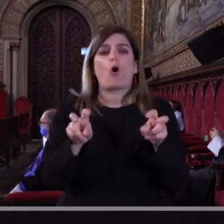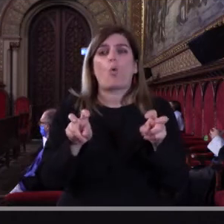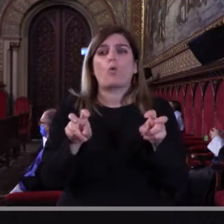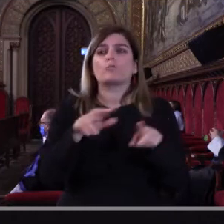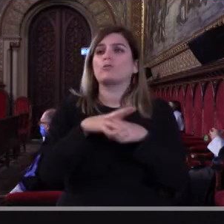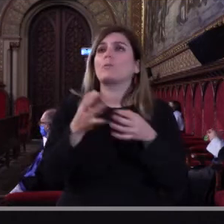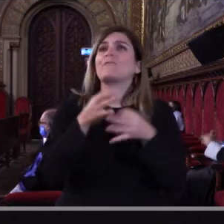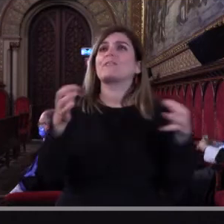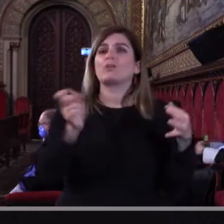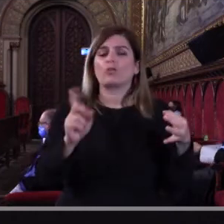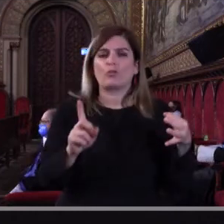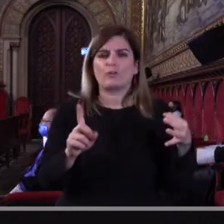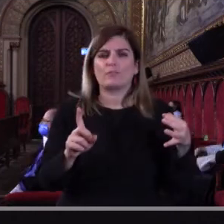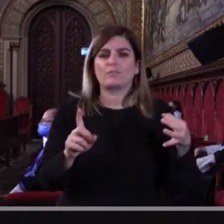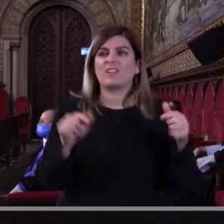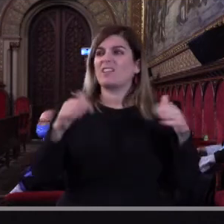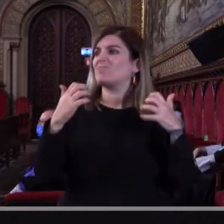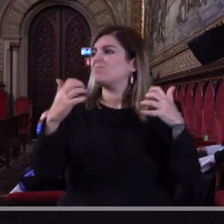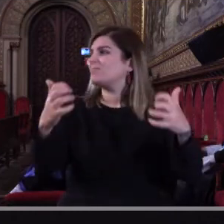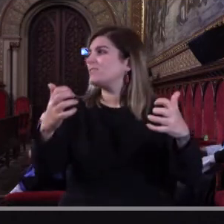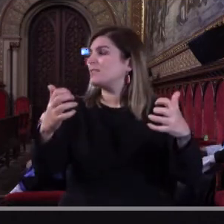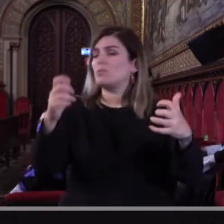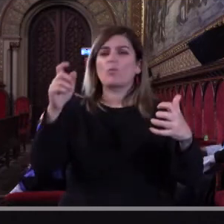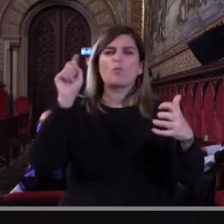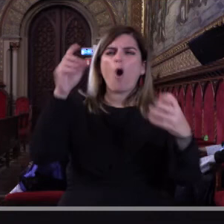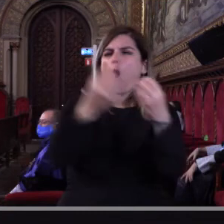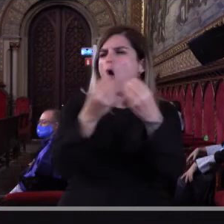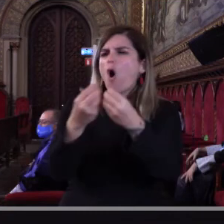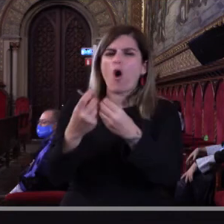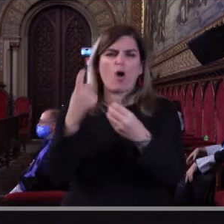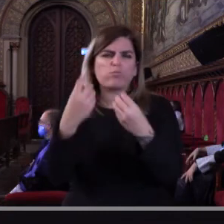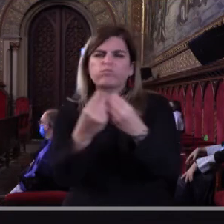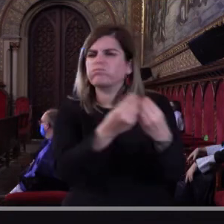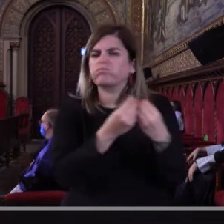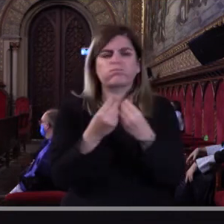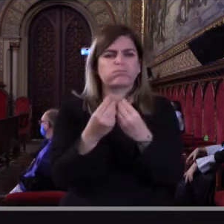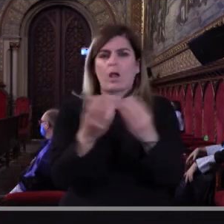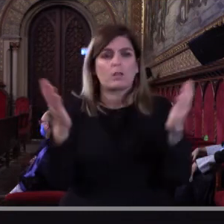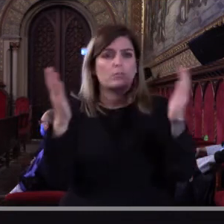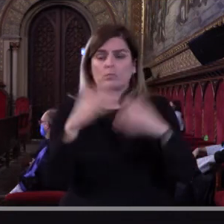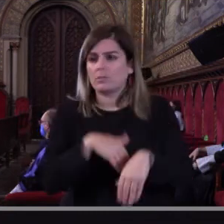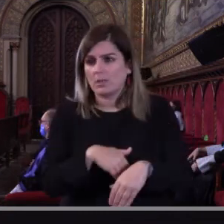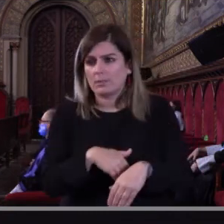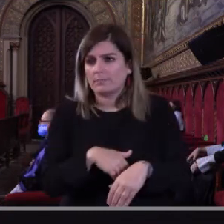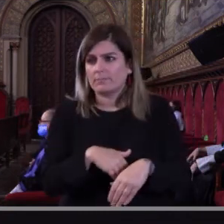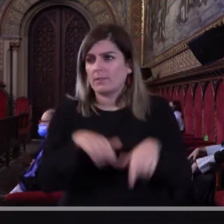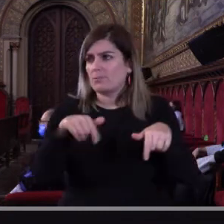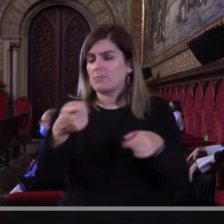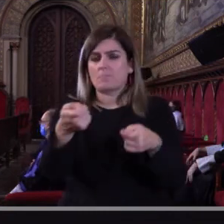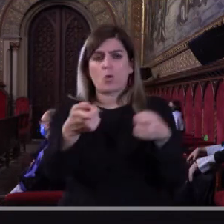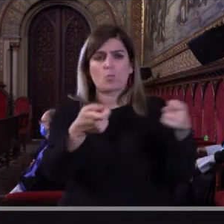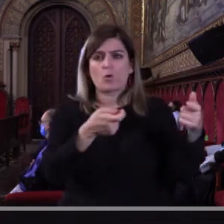agradaria, amb el Paraninf ple de professorat, estudiants, personal d'administració i serveis i persones